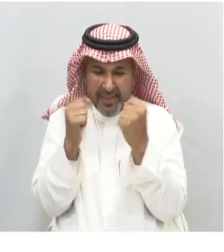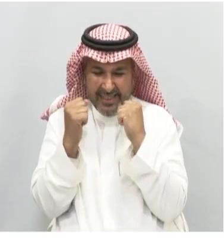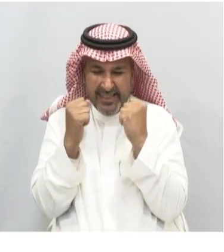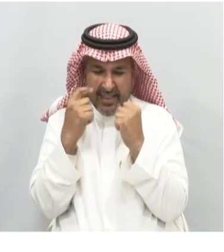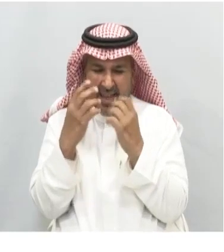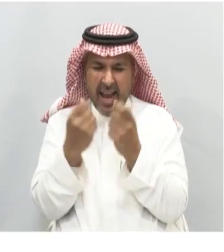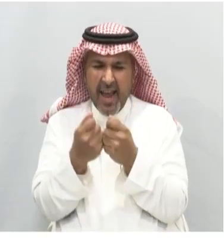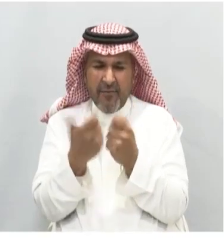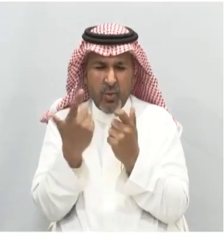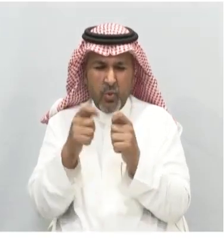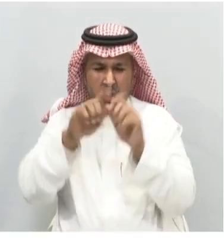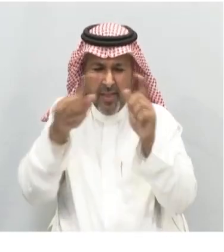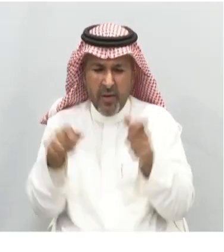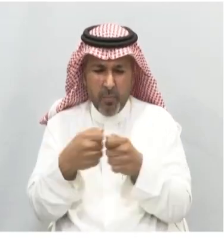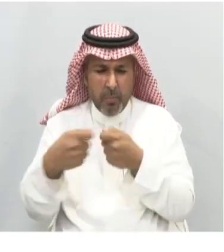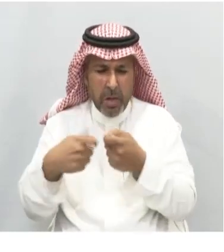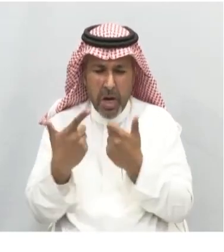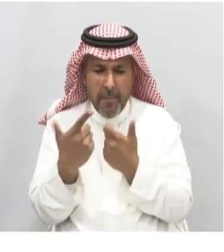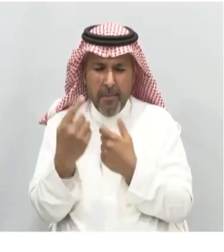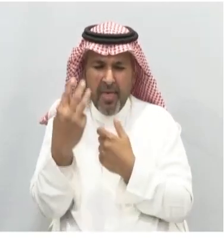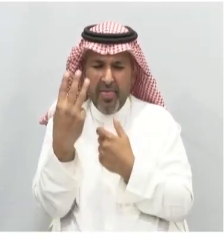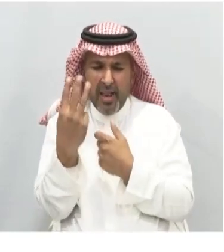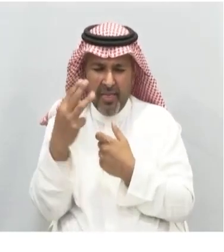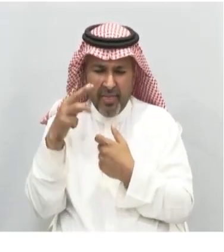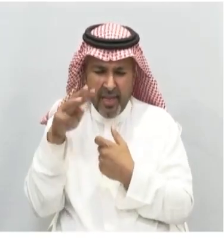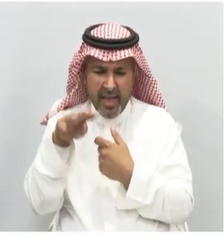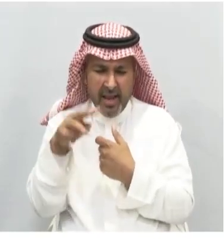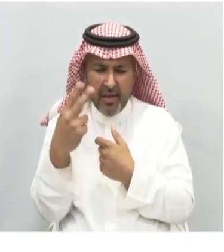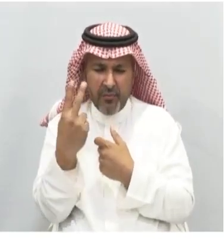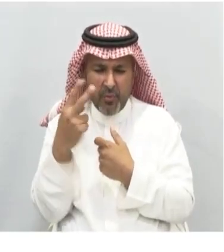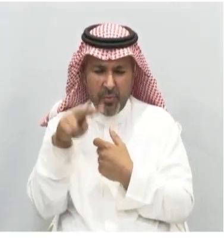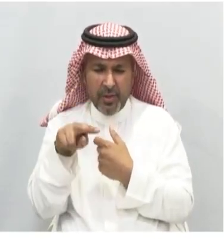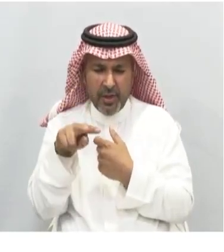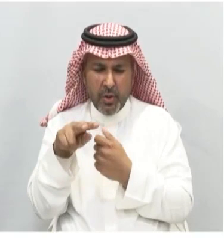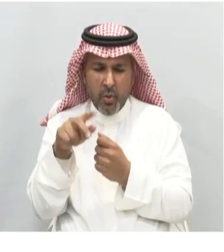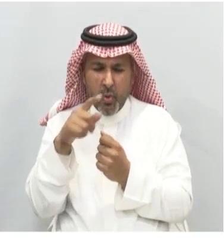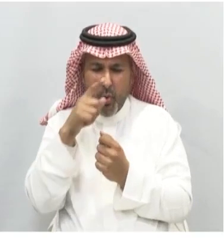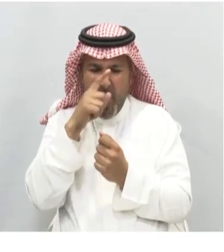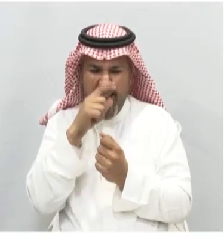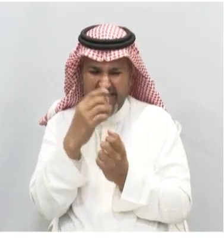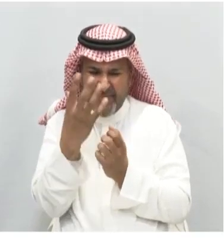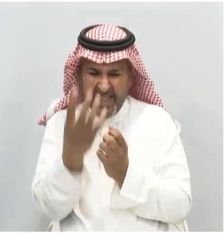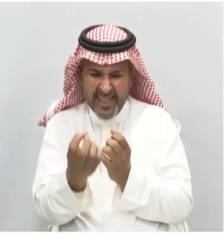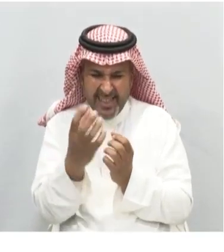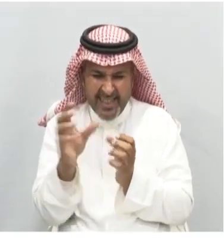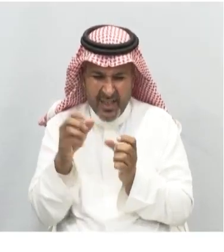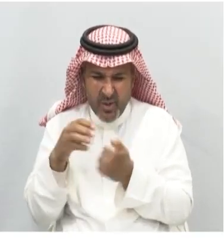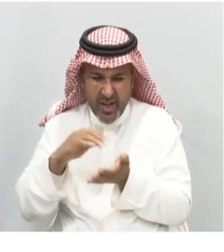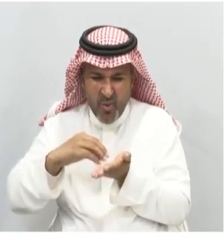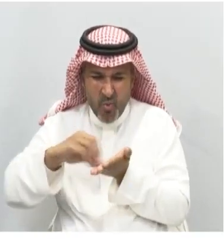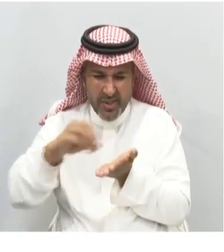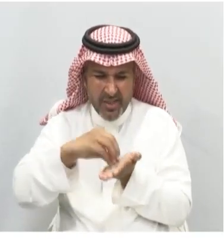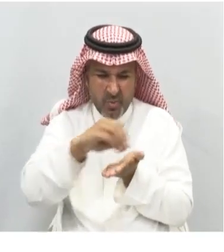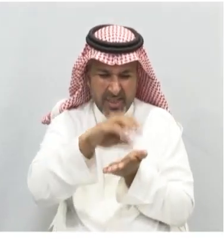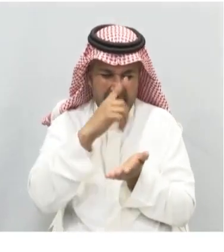ثلاجه 3200 ريال اذا تم الشراء بالتقسيط على ثمانيه شهور فكم يبلغ القصد